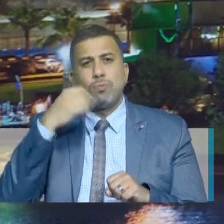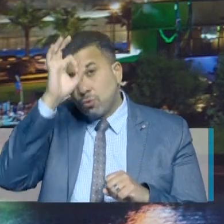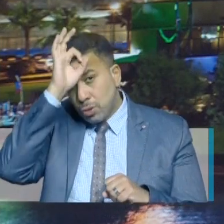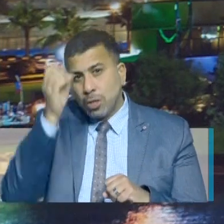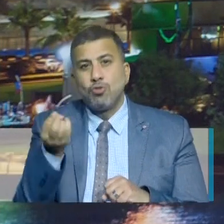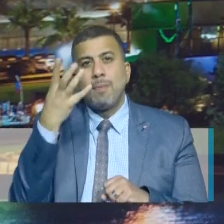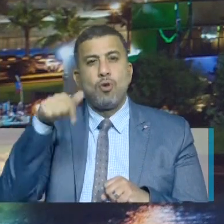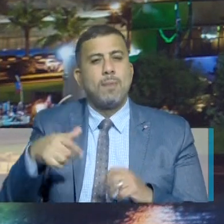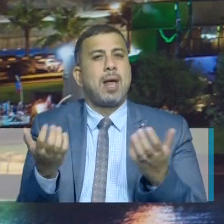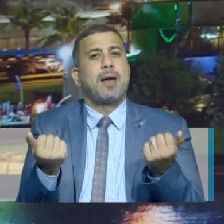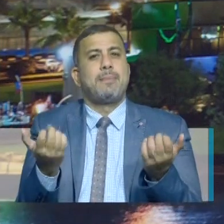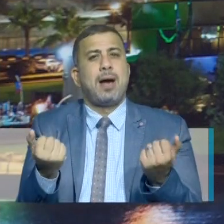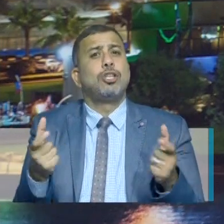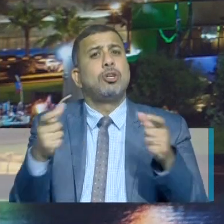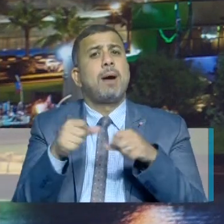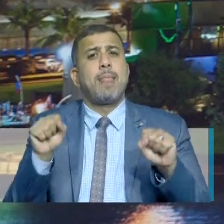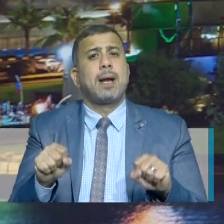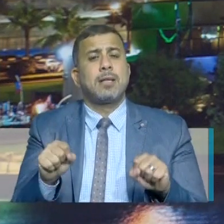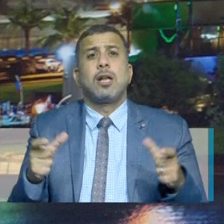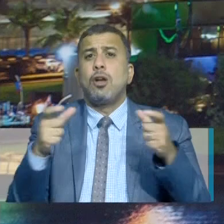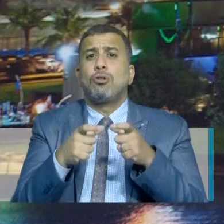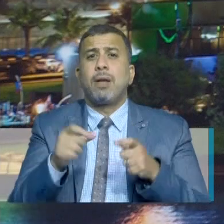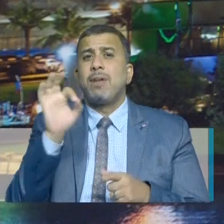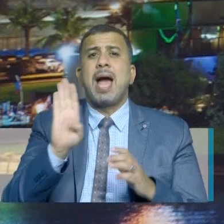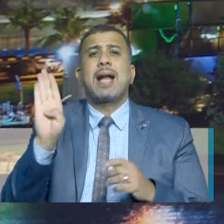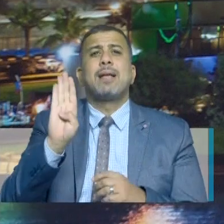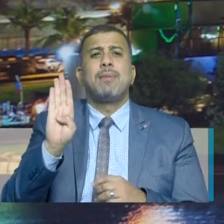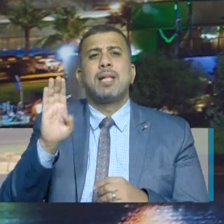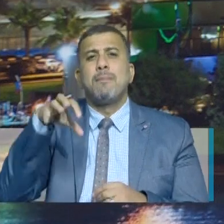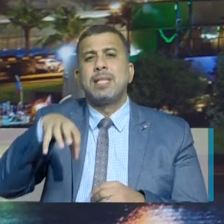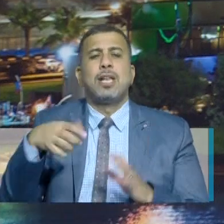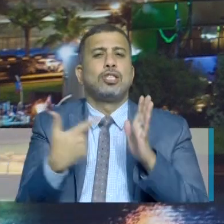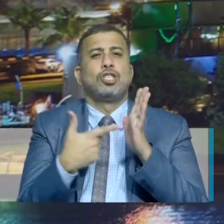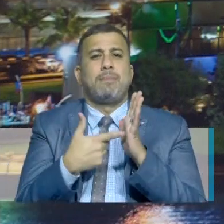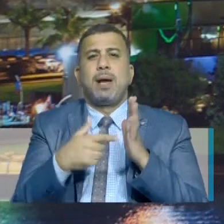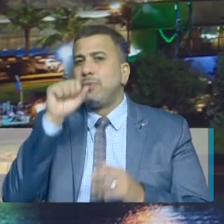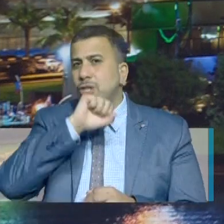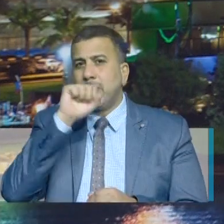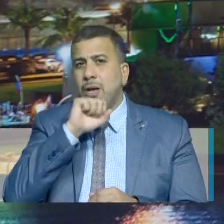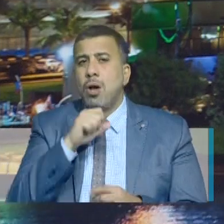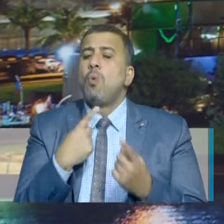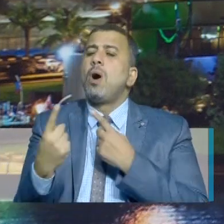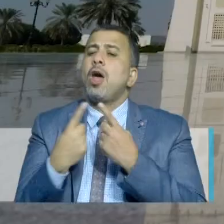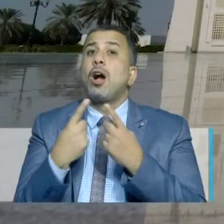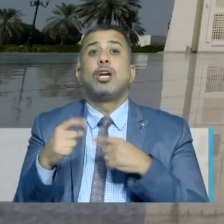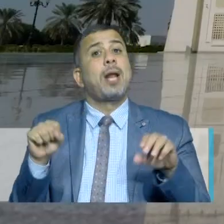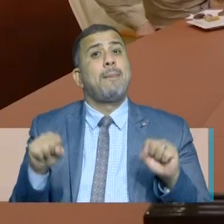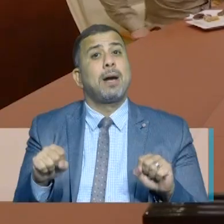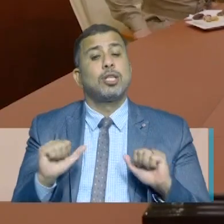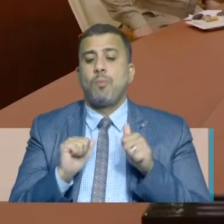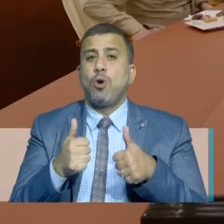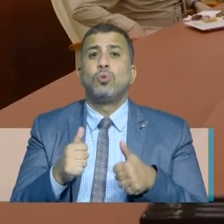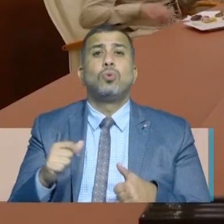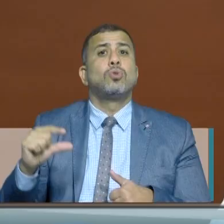الشرطيه صباح اليوم الاربعاء اجتماع المجلس الذي عقد في مقر الاكاديميه بالمدينه الجامعيه بالشارقه